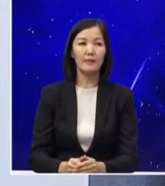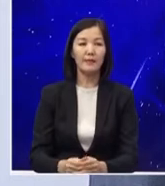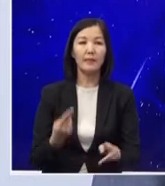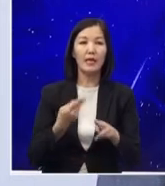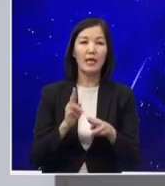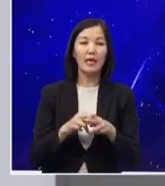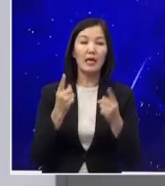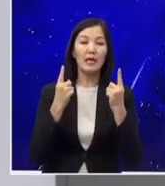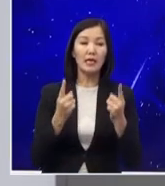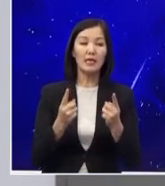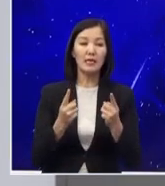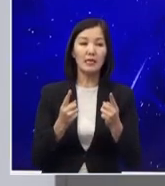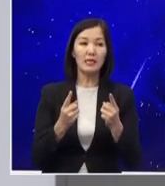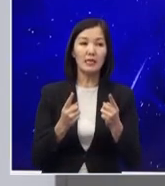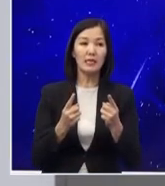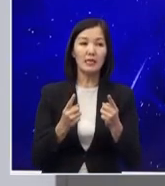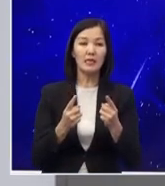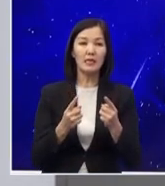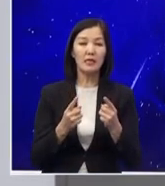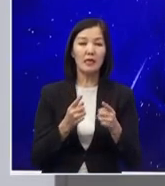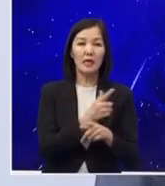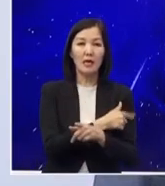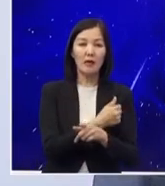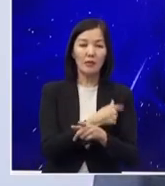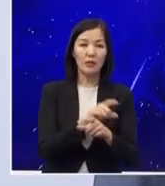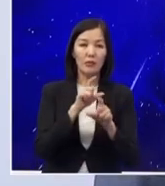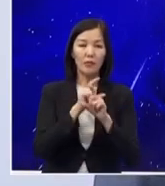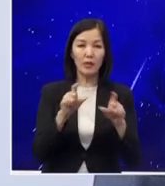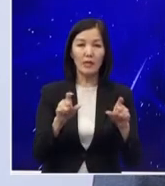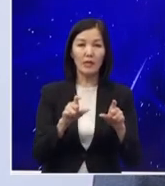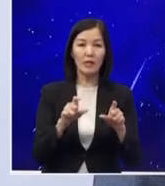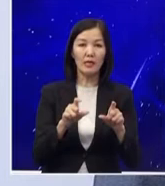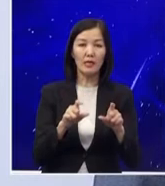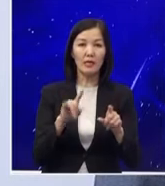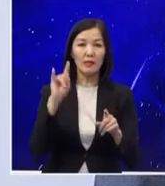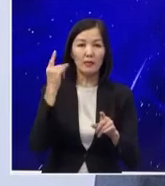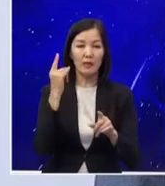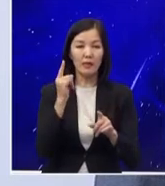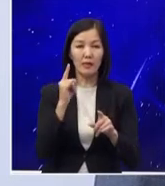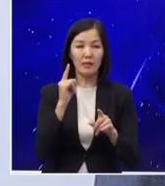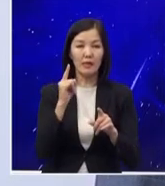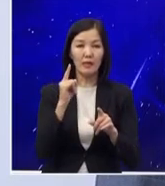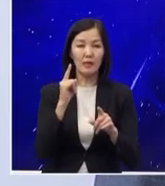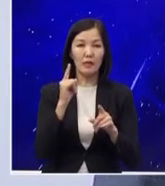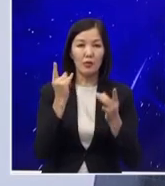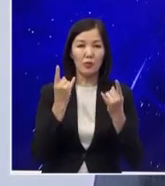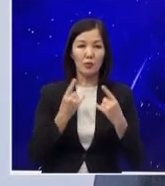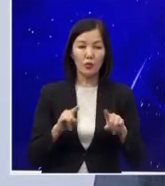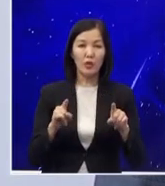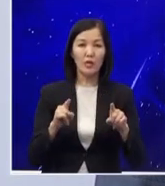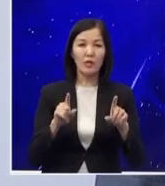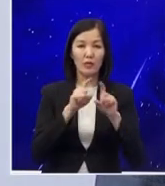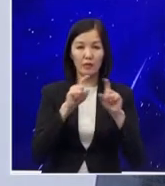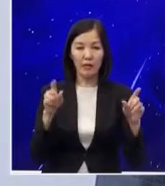ірісі мына областной перинатальный центрымыз, перзентхана, 5 жаңа